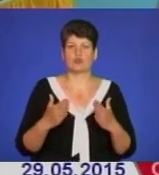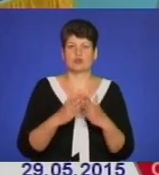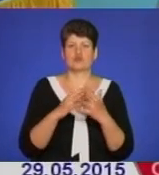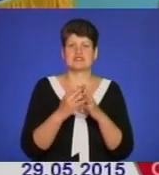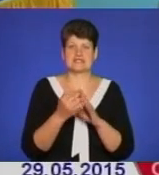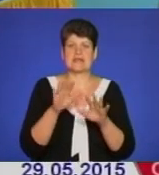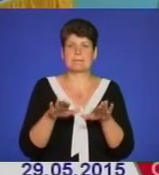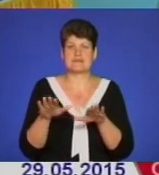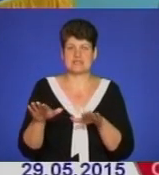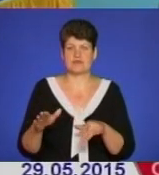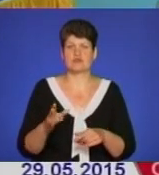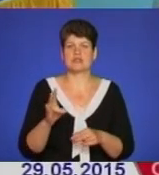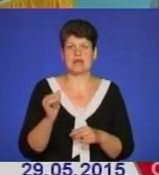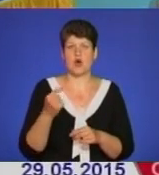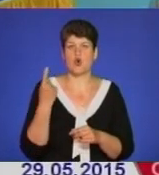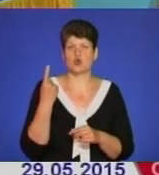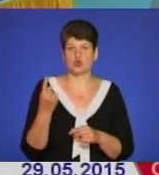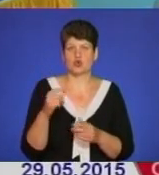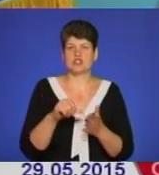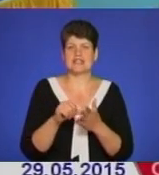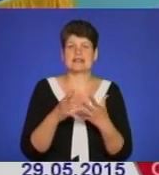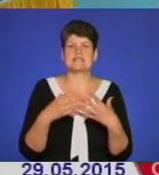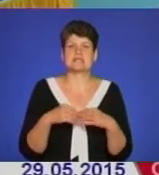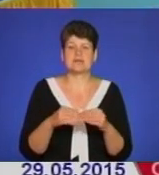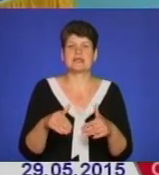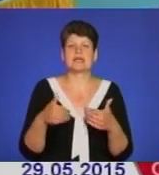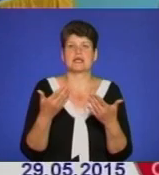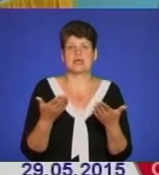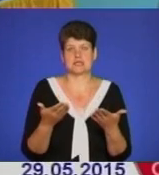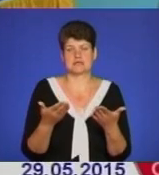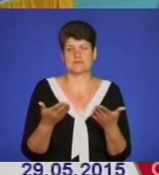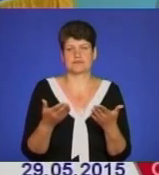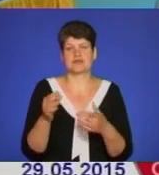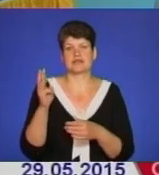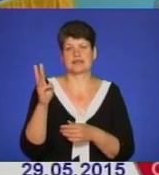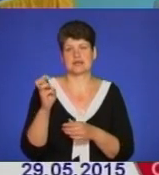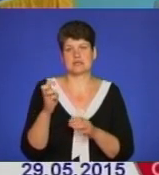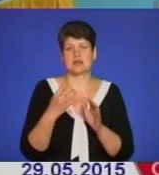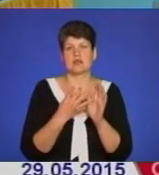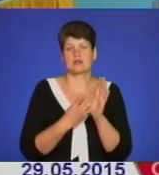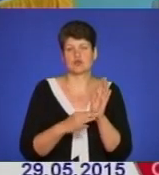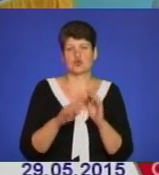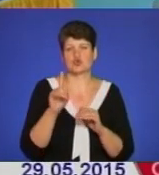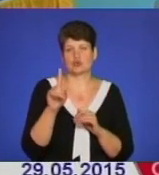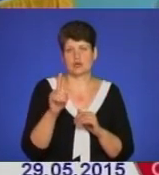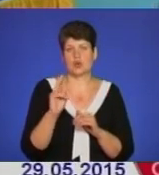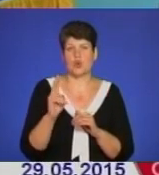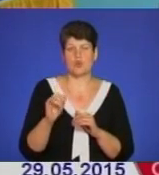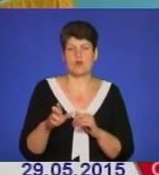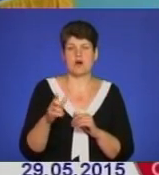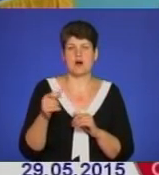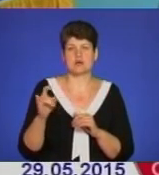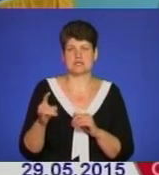місцевості на одного члена сім'ї дається 391 куб газу